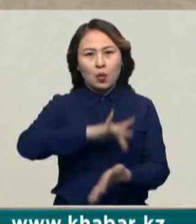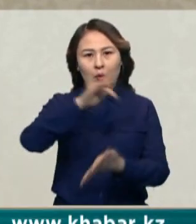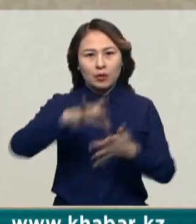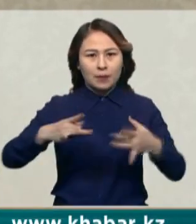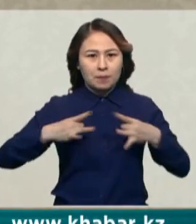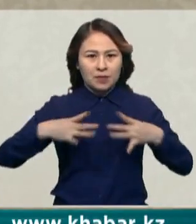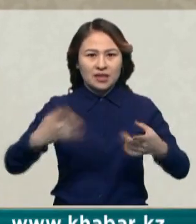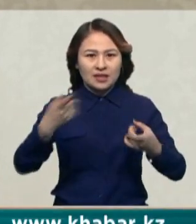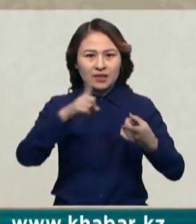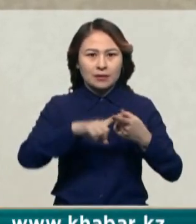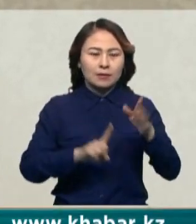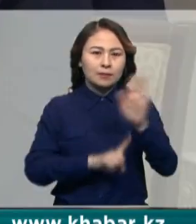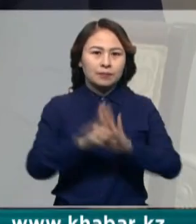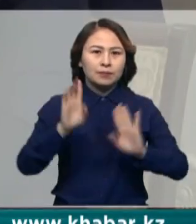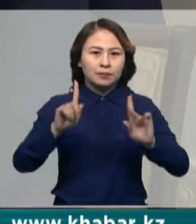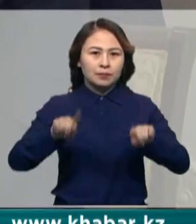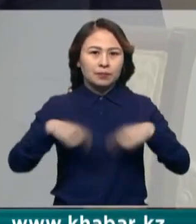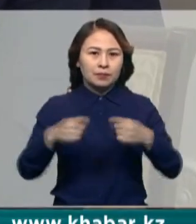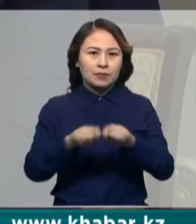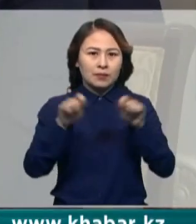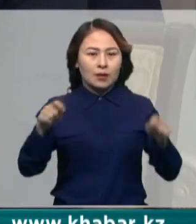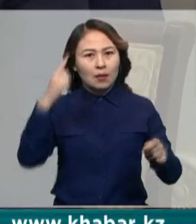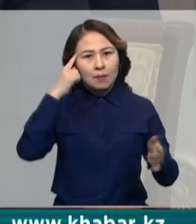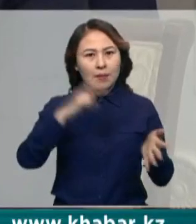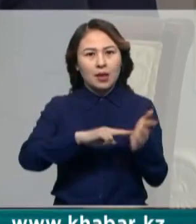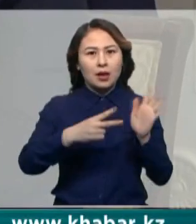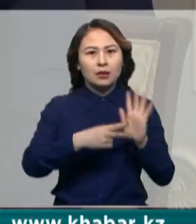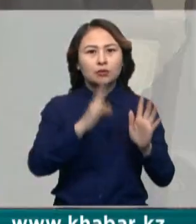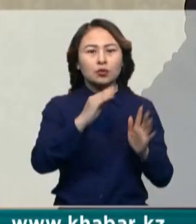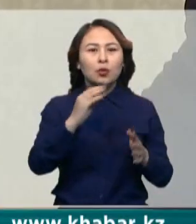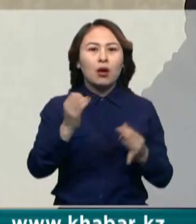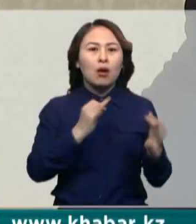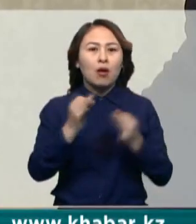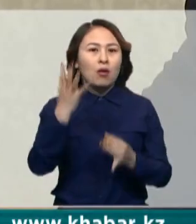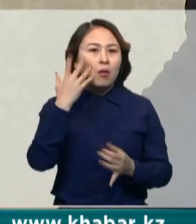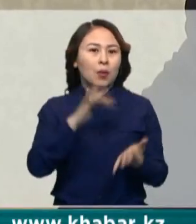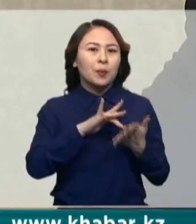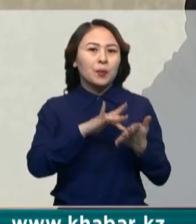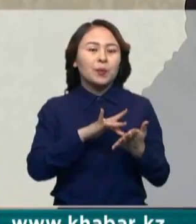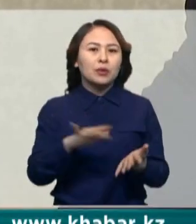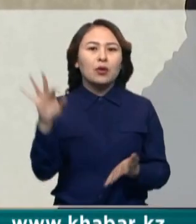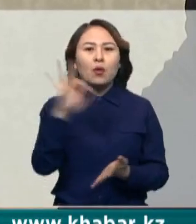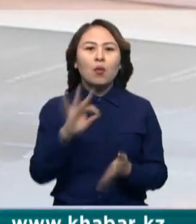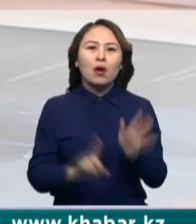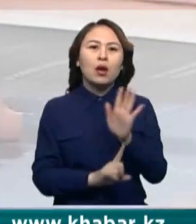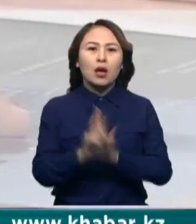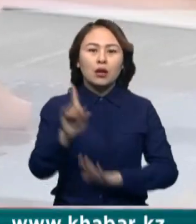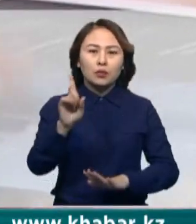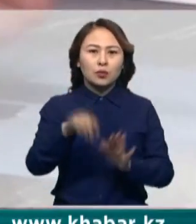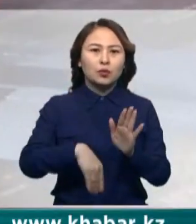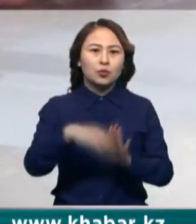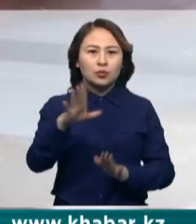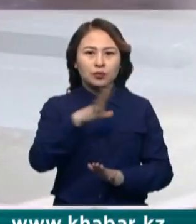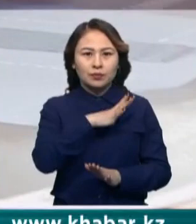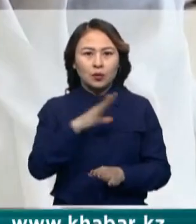кезінде кешенді ел игілігіне беру көзделген екен. Қасым Жомарт Тоқаев әңгімелесу барысында туризм индустриясындағы ынтымақтастықтың